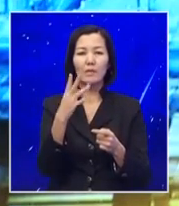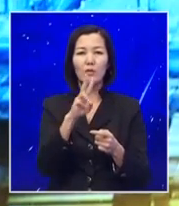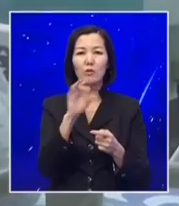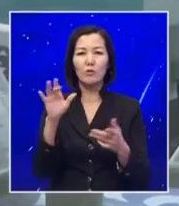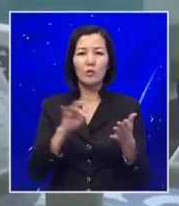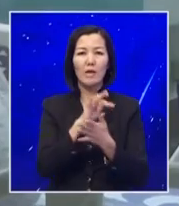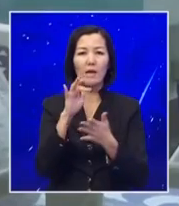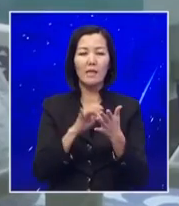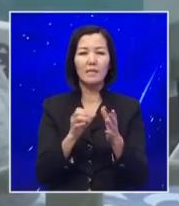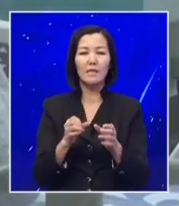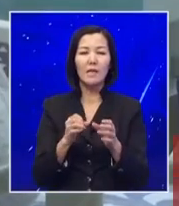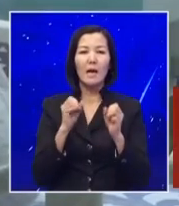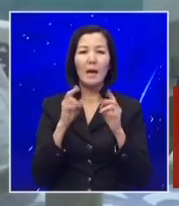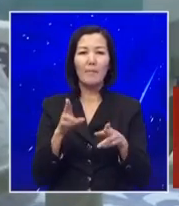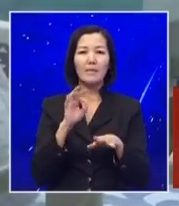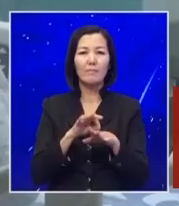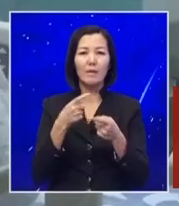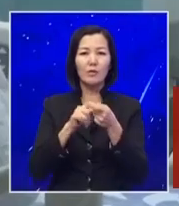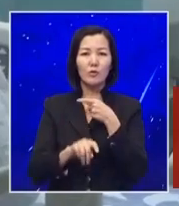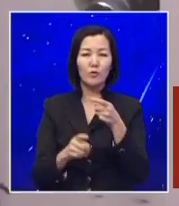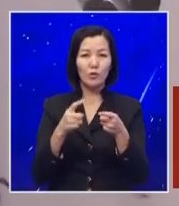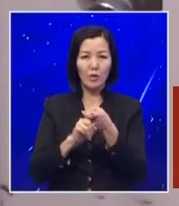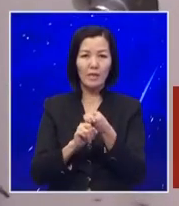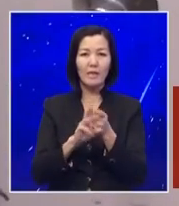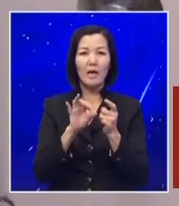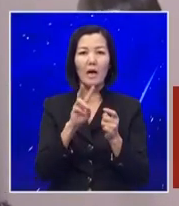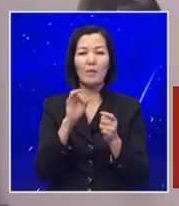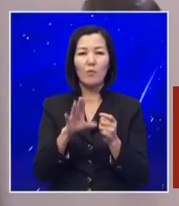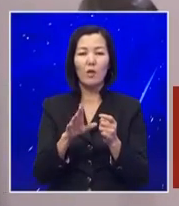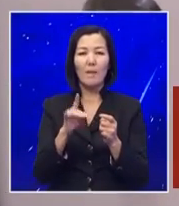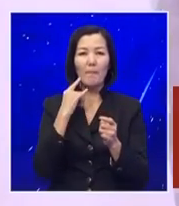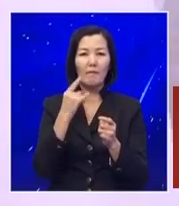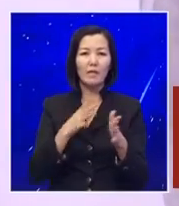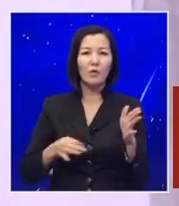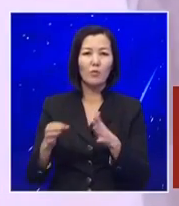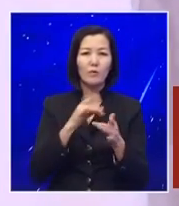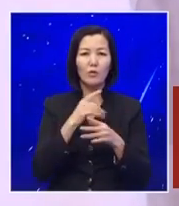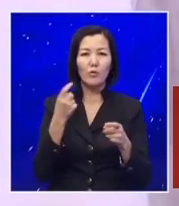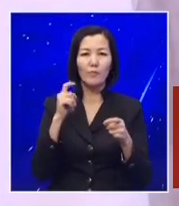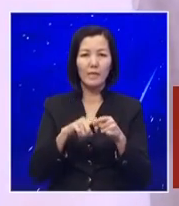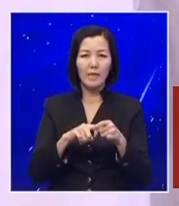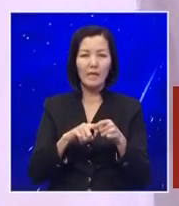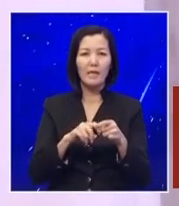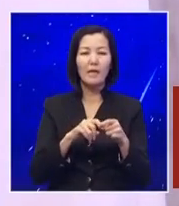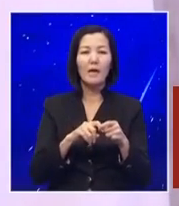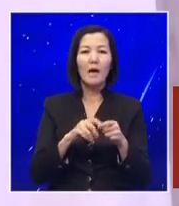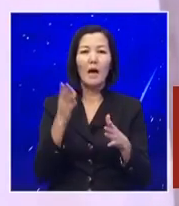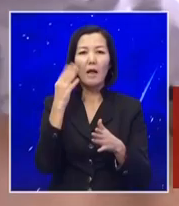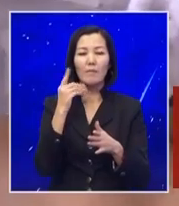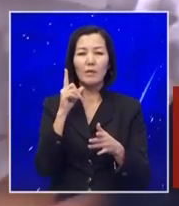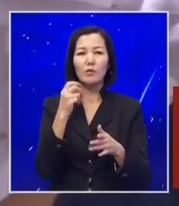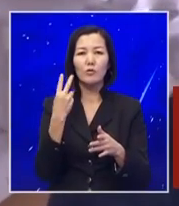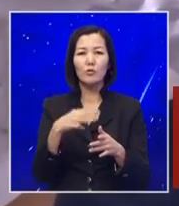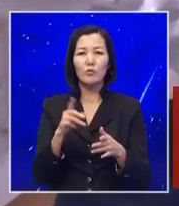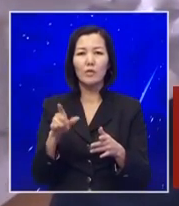Нұрсұлтан қаласынан. Қауіпті дертті жұқтырғандар мұнан өзге Ақмола мен Павлодар облысында көп тіркелген. Мегаполис Алматыда 130